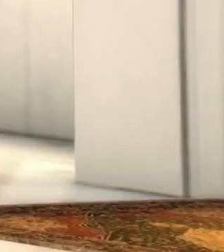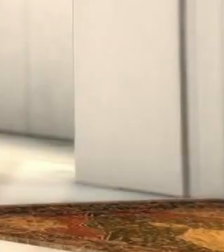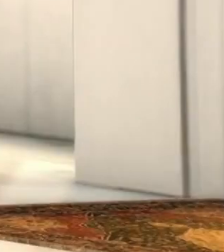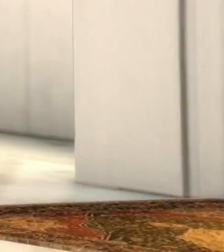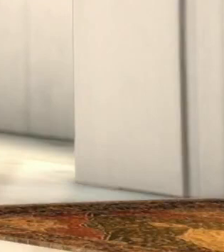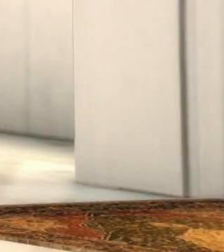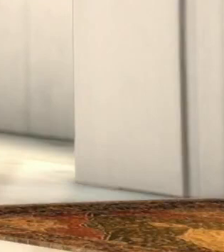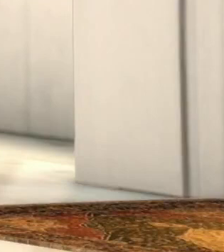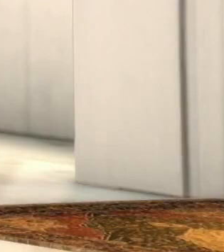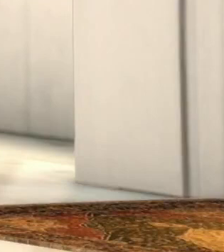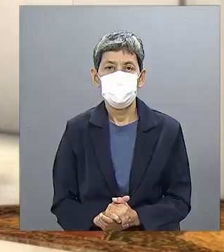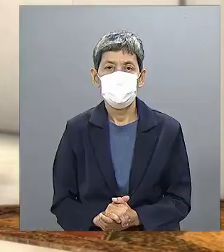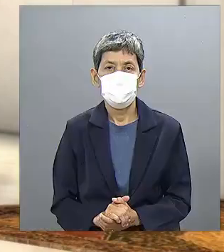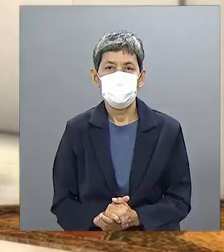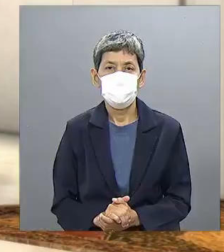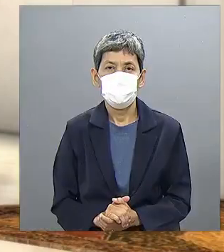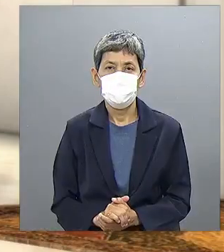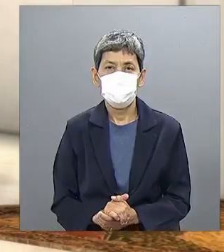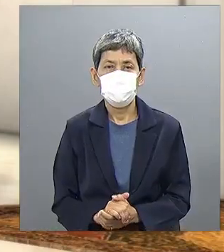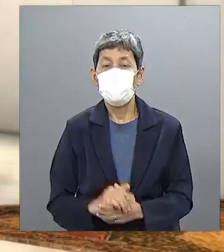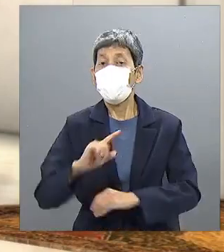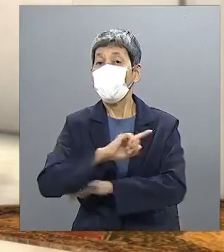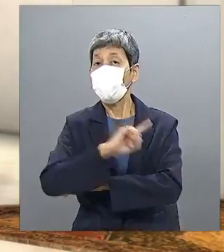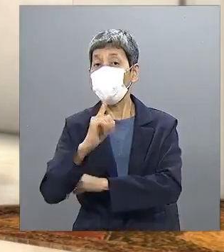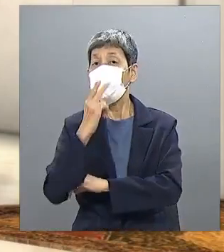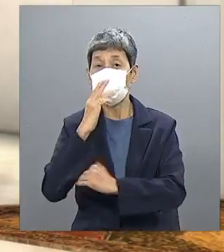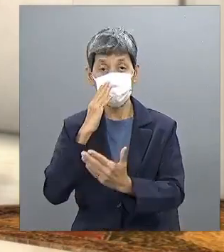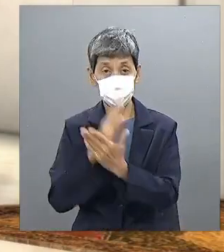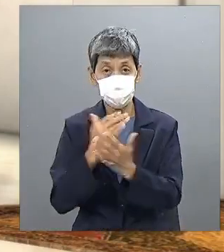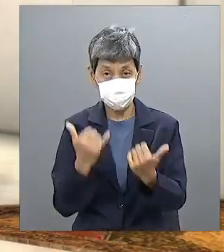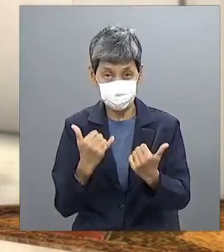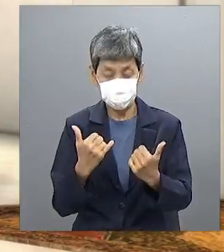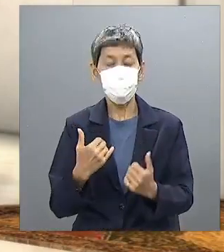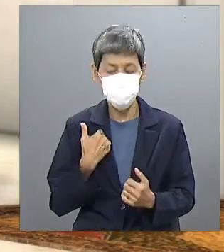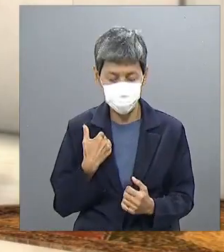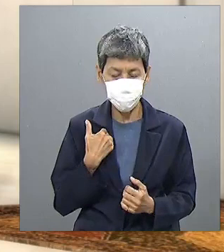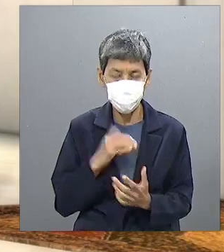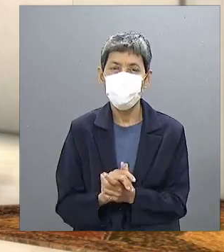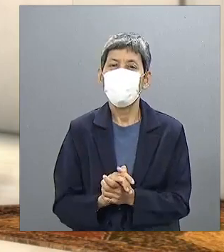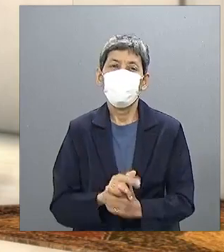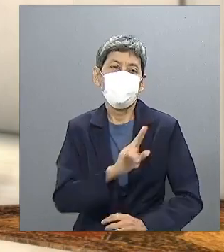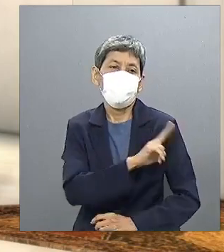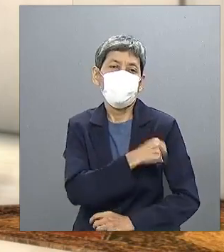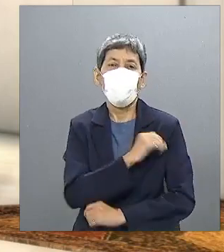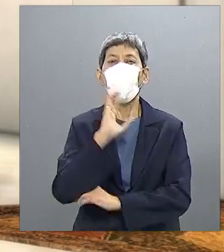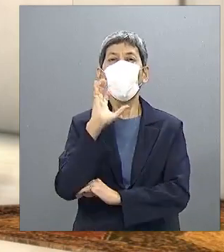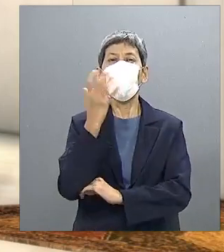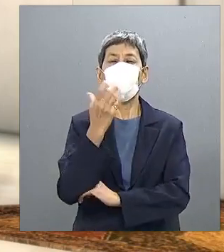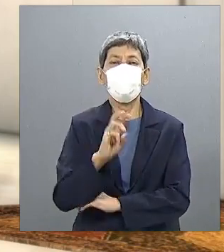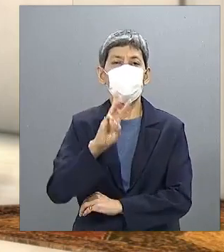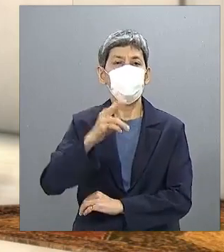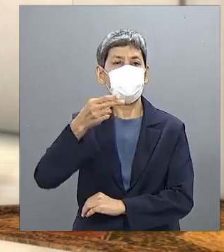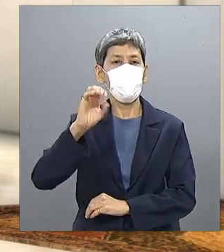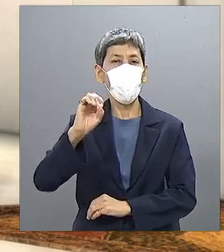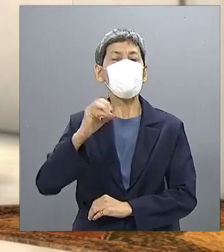ต่อเนื่องในวันงดสูบบุหรี่โลกนะคะสำหรับวันนี้ค่ะเมื่อชมทางองค์การอนามัยโลกนะคะหรือว่า w h OOค่ะต้องการ